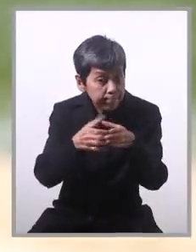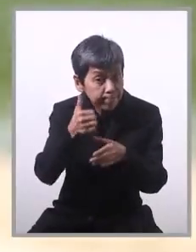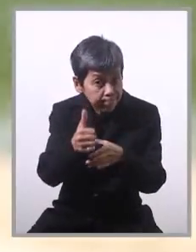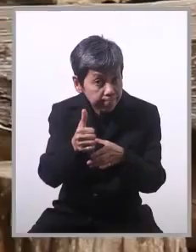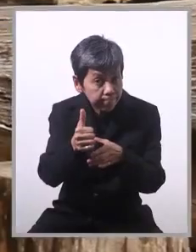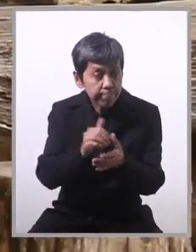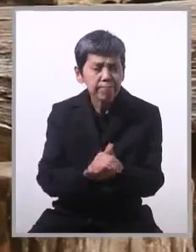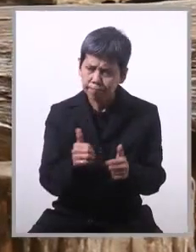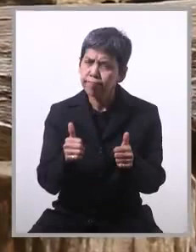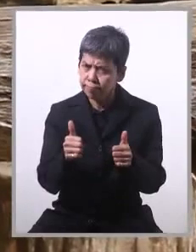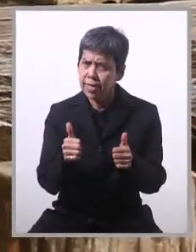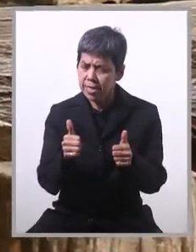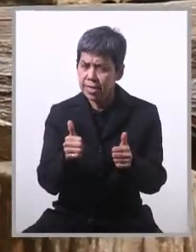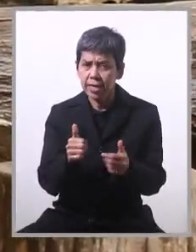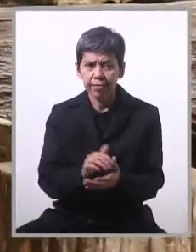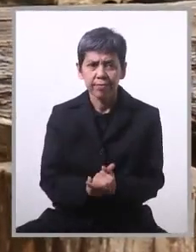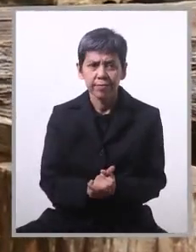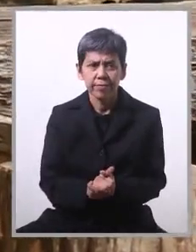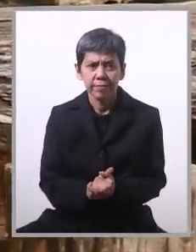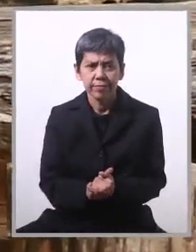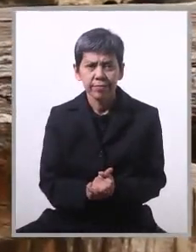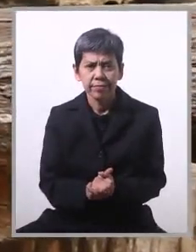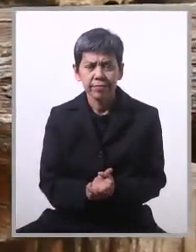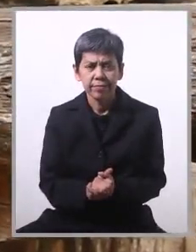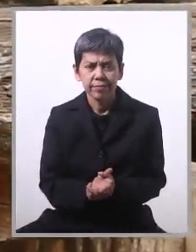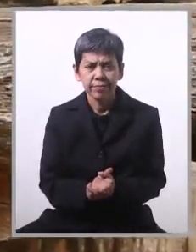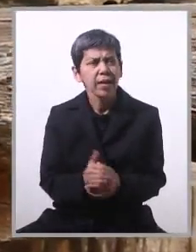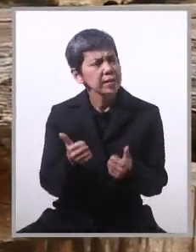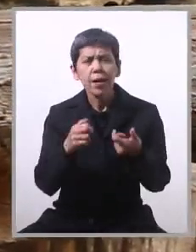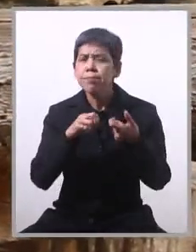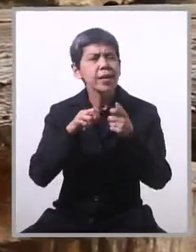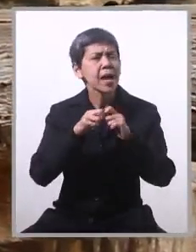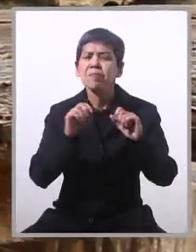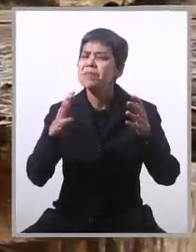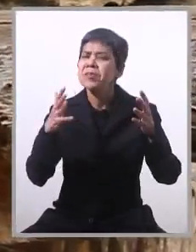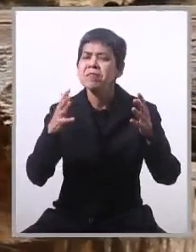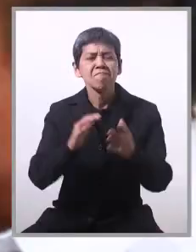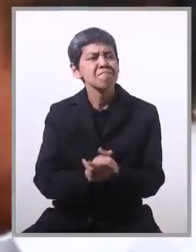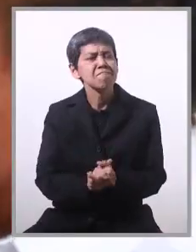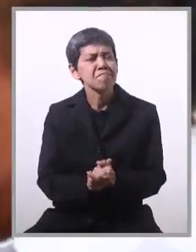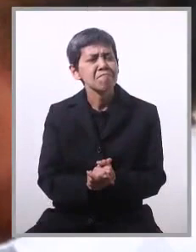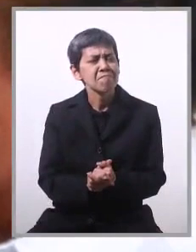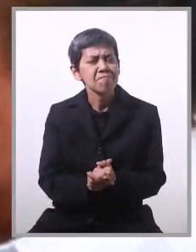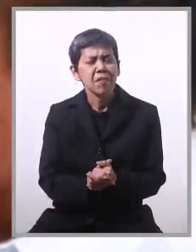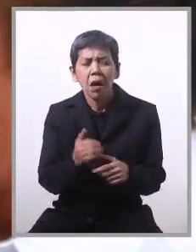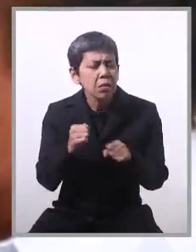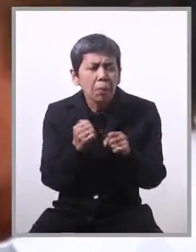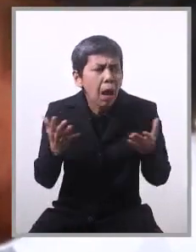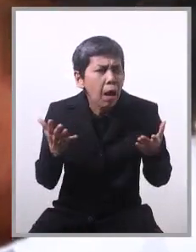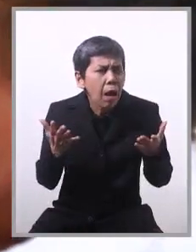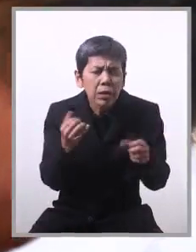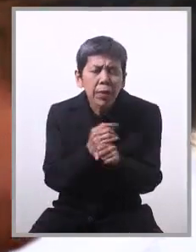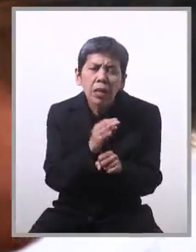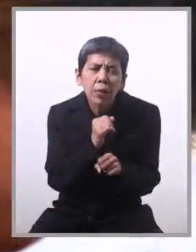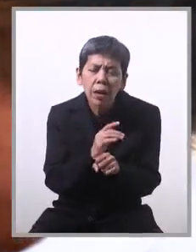างอ่ะ ก็ดีครับก็แบบไม่มีปัญหาเลย บางอย่างเราทำไม่ได้อ่ะ